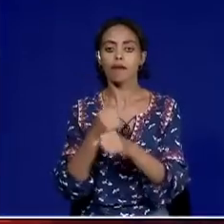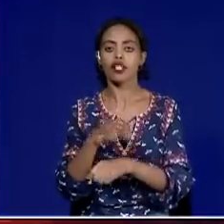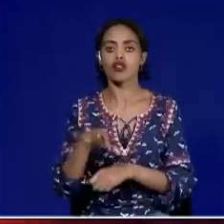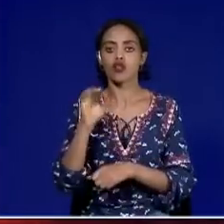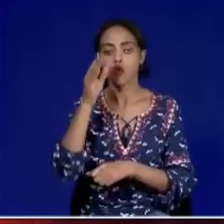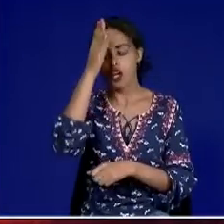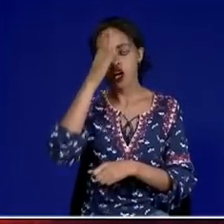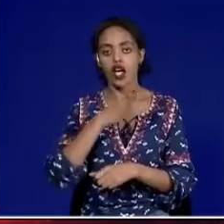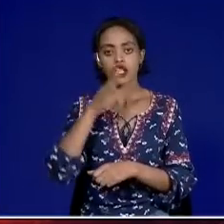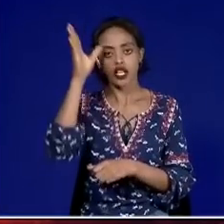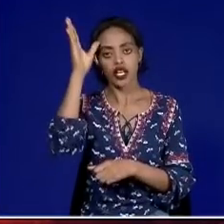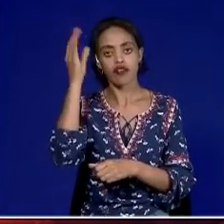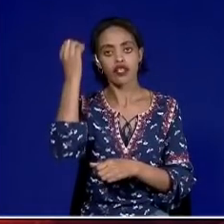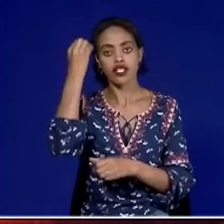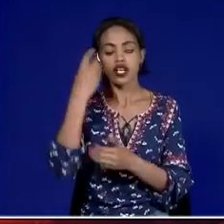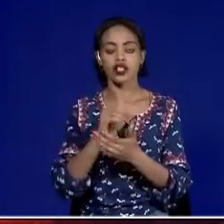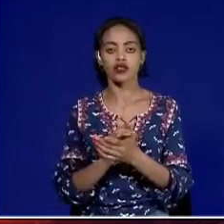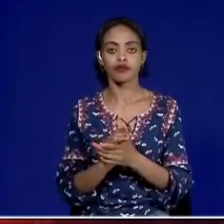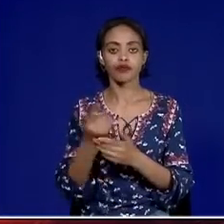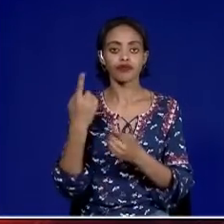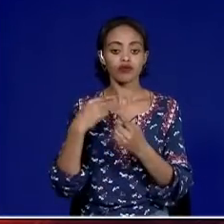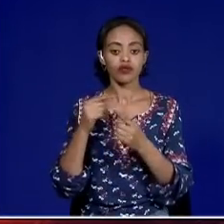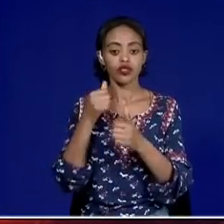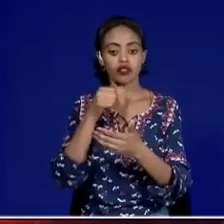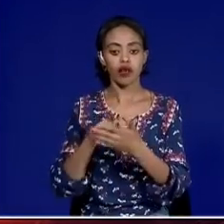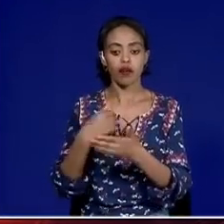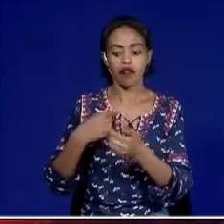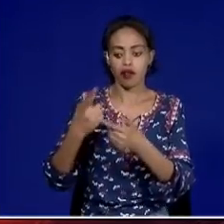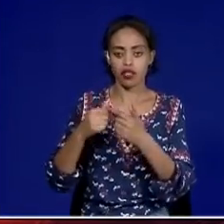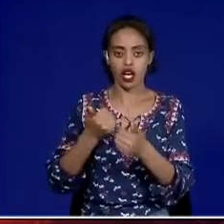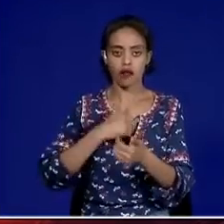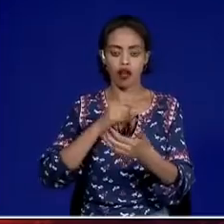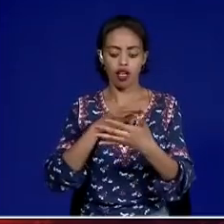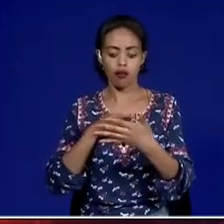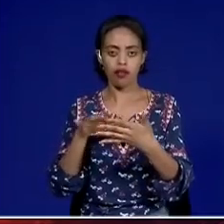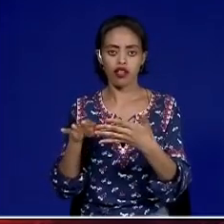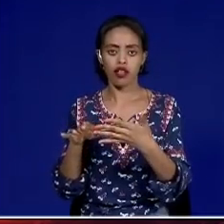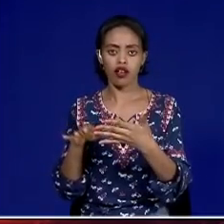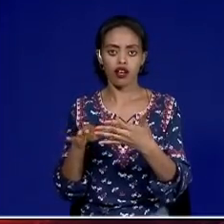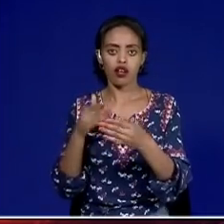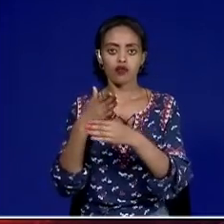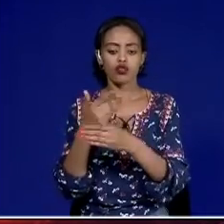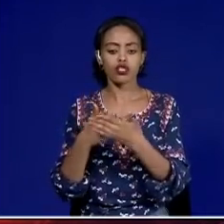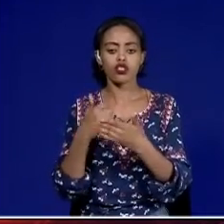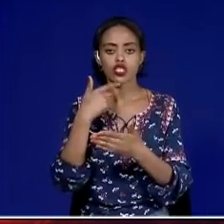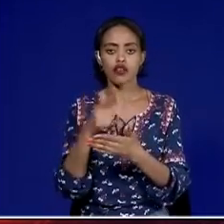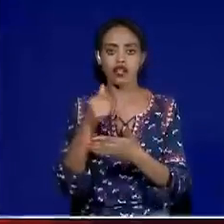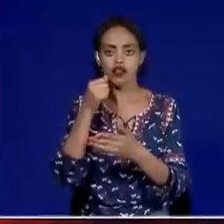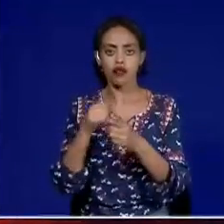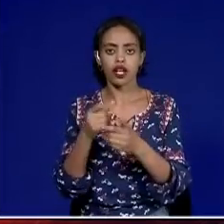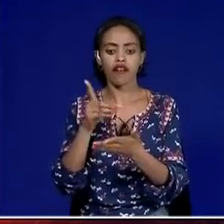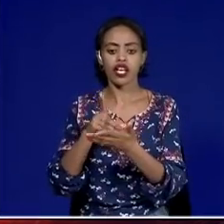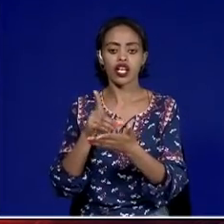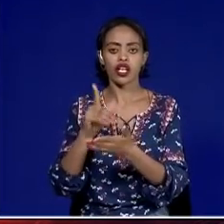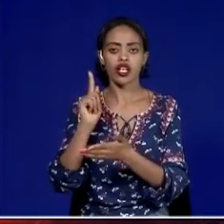أبو أيتا قبر صديق قبر سلاسة نواي مزيت دبدابی تا دبدابیم بیه آن دما ازیز ول دبدابی که اون تیاتر